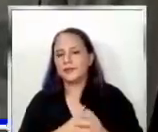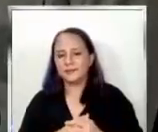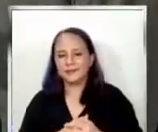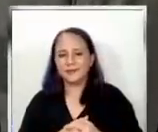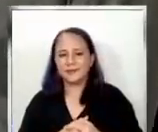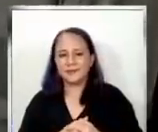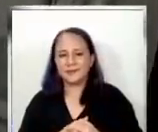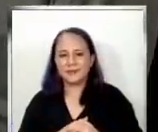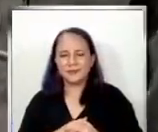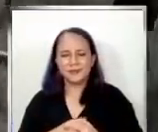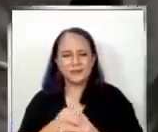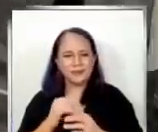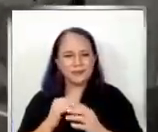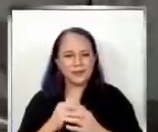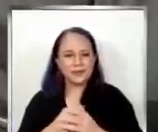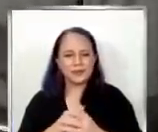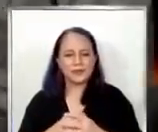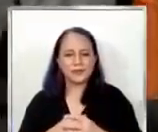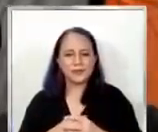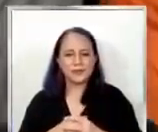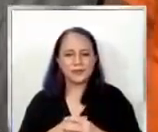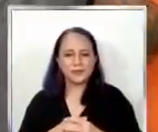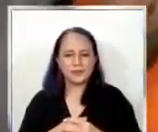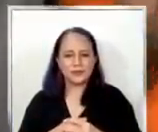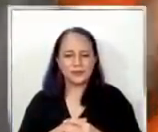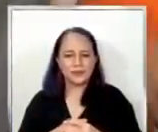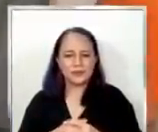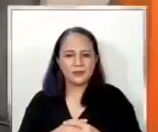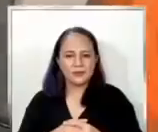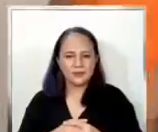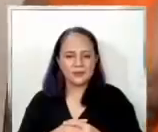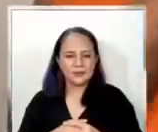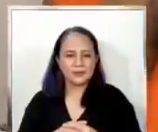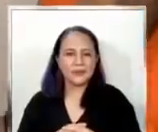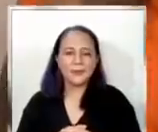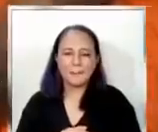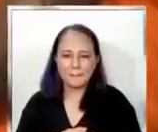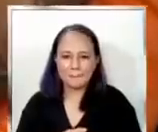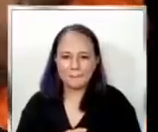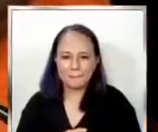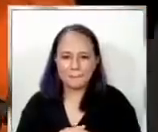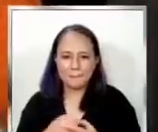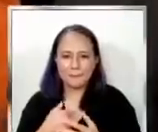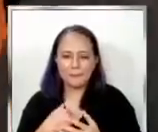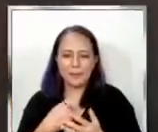gantong babae? Hindi po. Kano po kayo katagal sa ganito? Iisang grupo lang kayo.